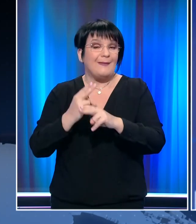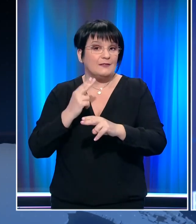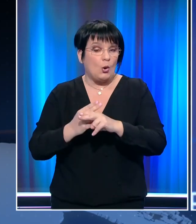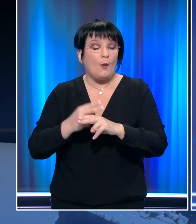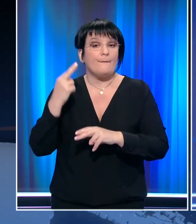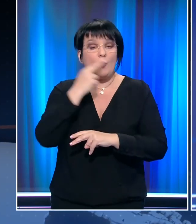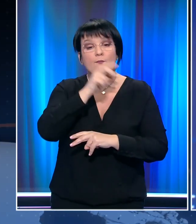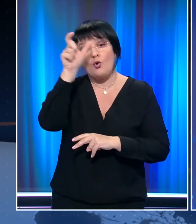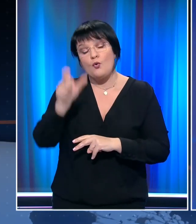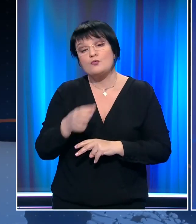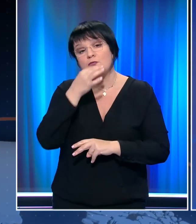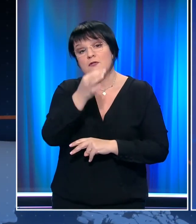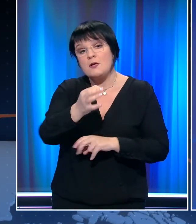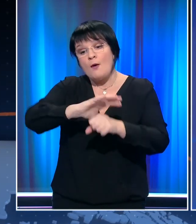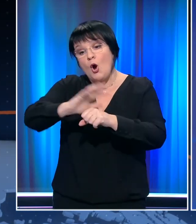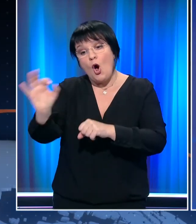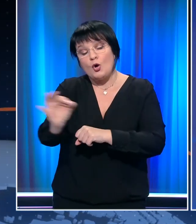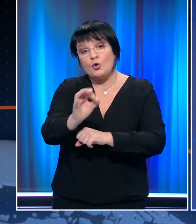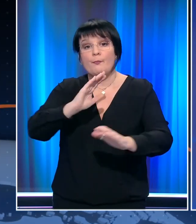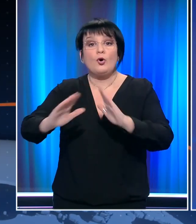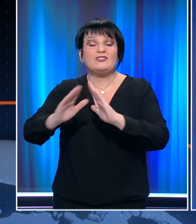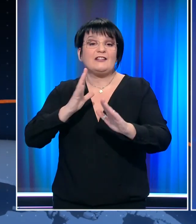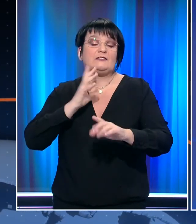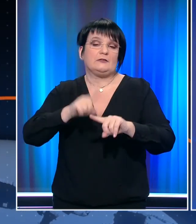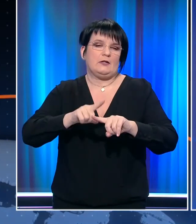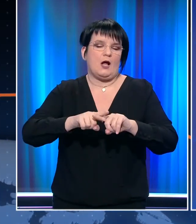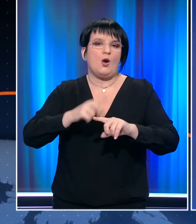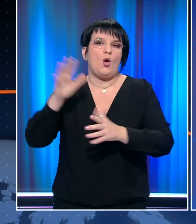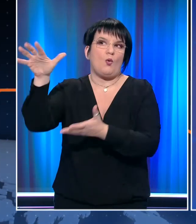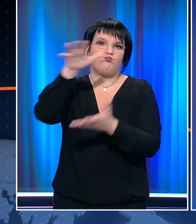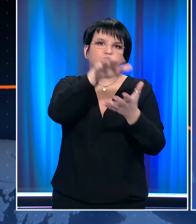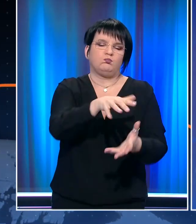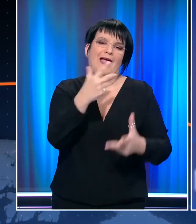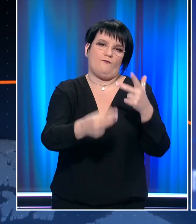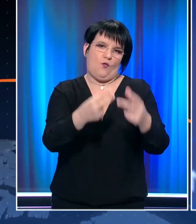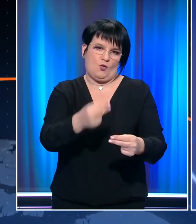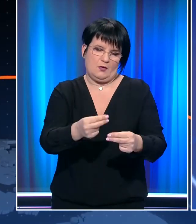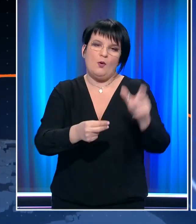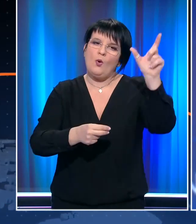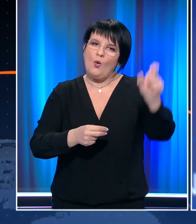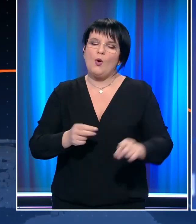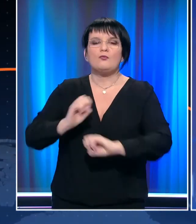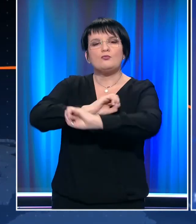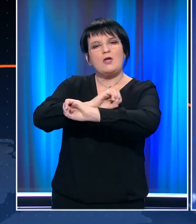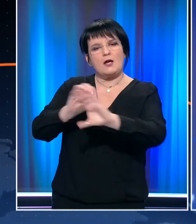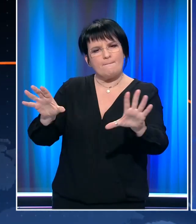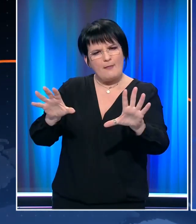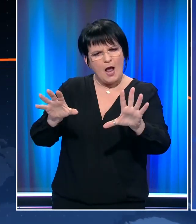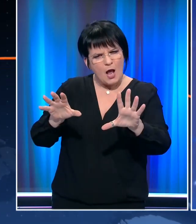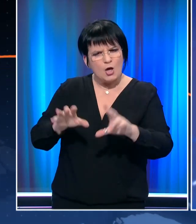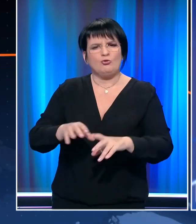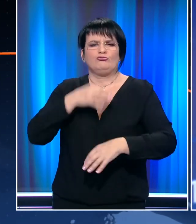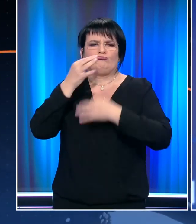χώρα προστατευμένη από τον κορονοϊό μέχρι να ολοκληρωθεί η διαδικασία του μαζικού εμβολιασμού, αναφέρθηκε ο Πρωθυπουργός Κυριάκος Μητσοτάκης